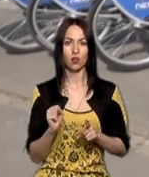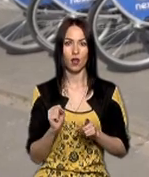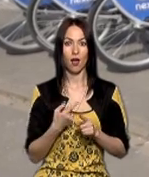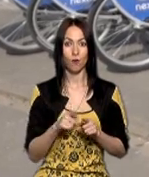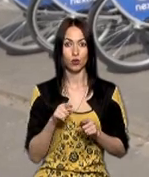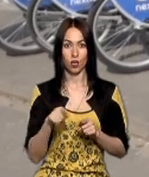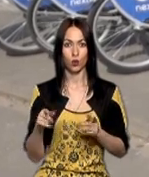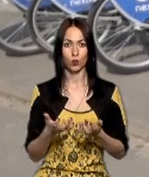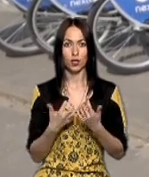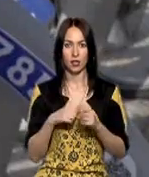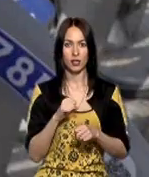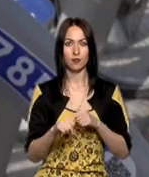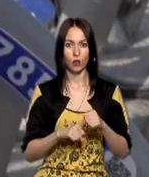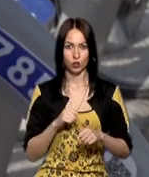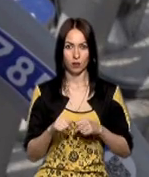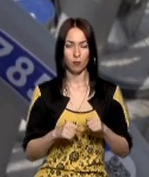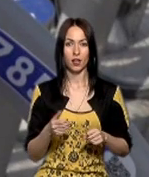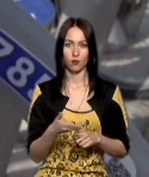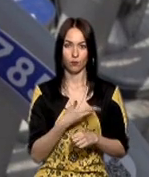таку кількість велосипедів